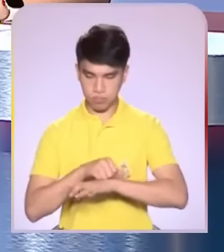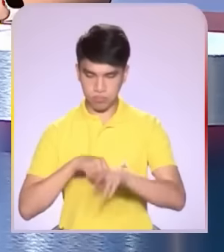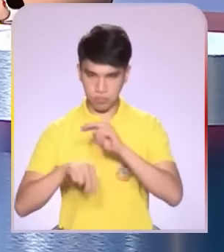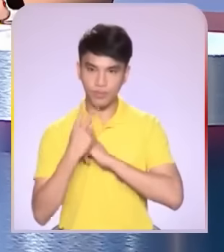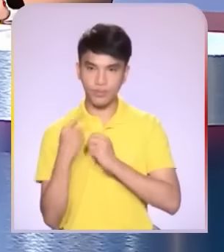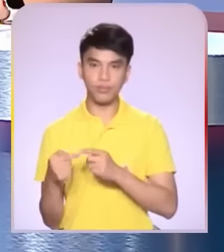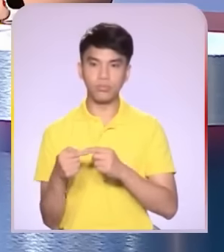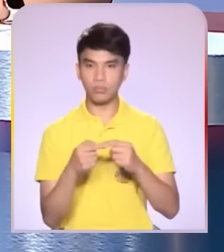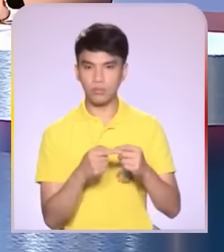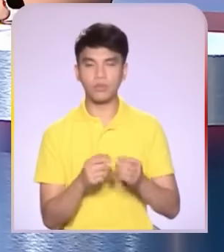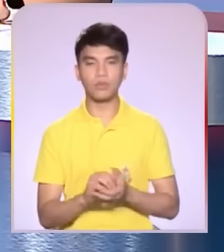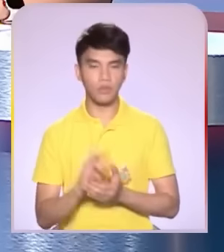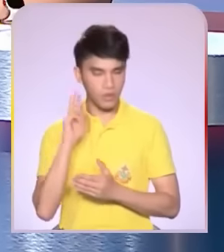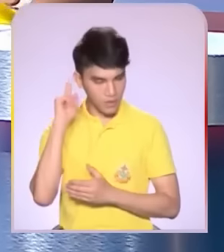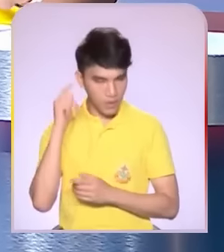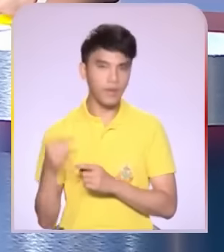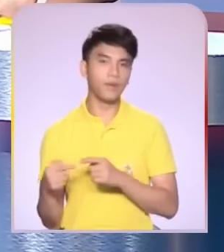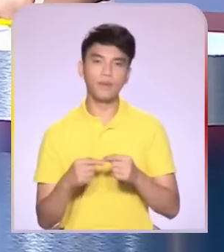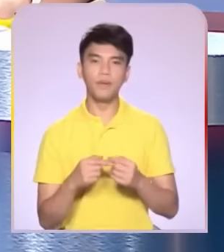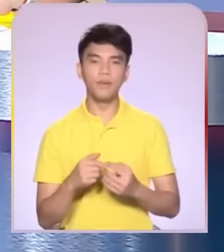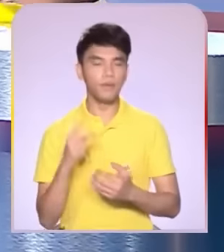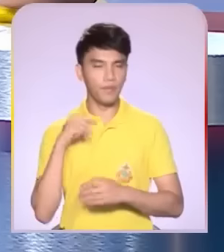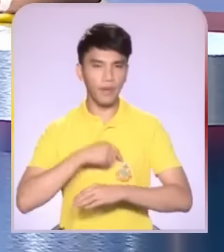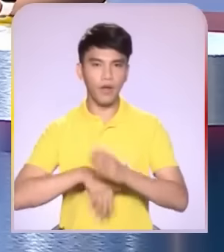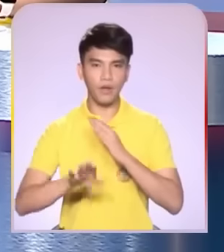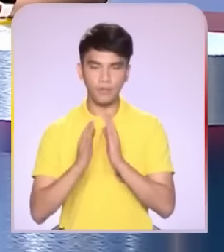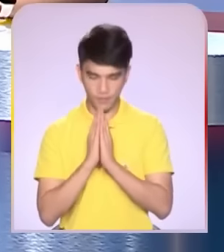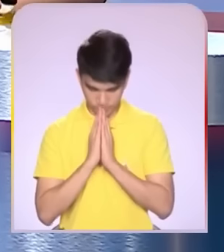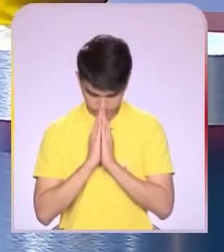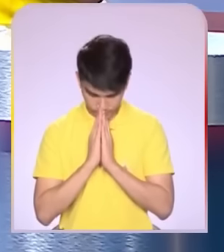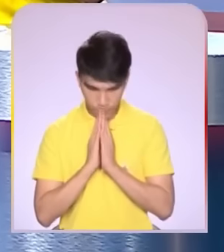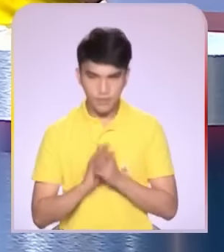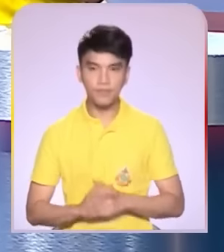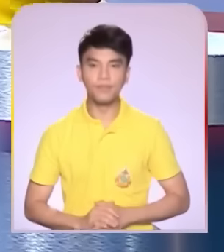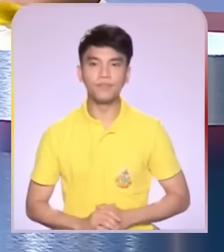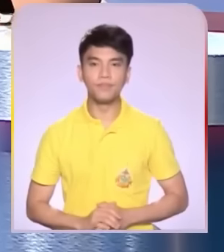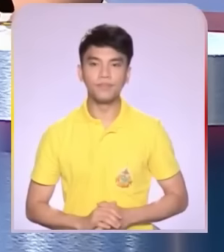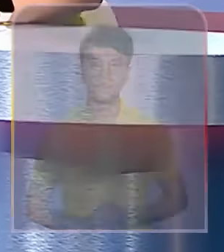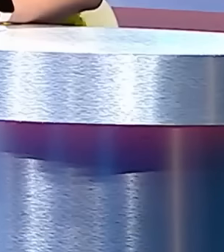อประเด็นใหญ่ประเด็นนี้ในถกไม่เถียงส่วนใครเป็นในร้อนลาไปก่อนครับสวัสดีครับ สวัสดีค่ะ